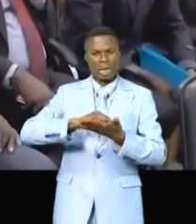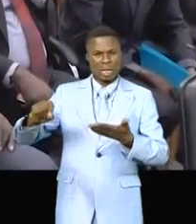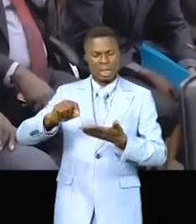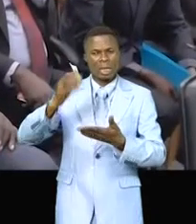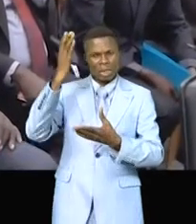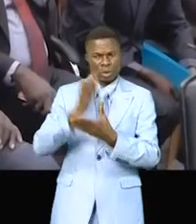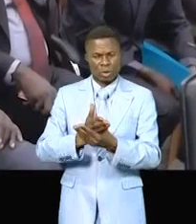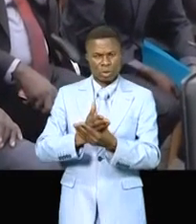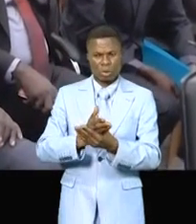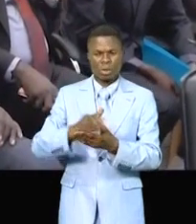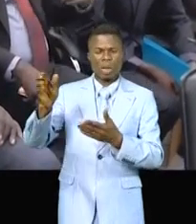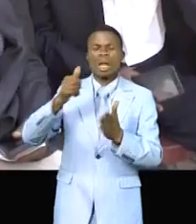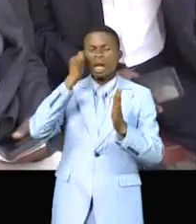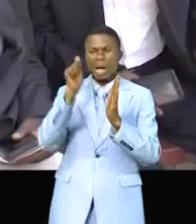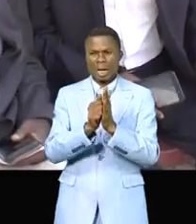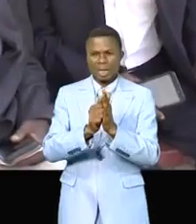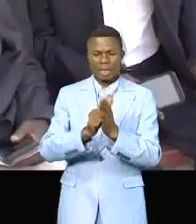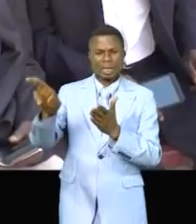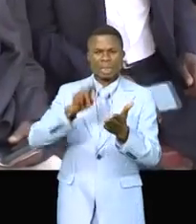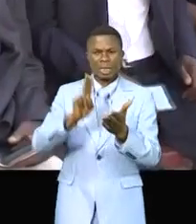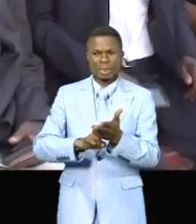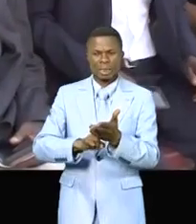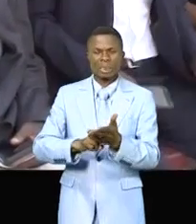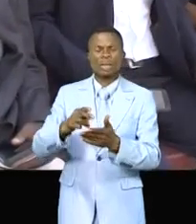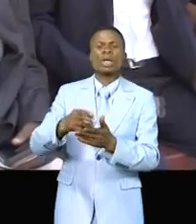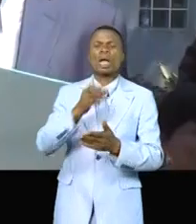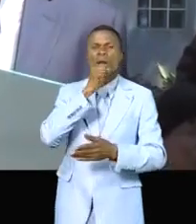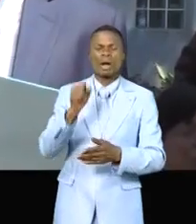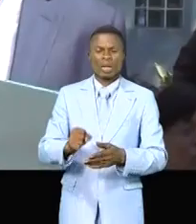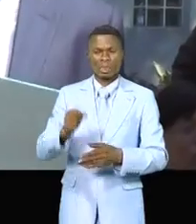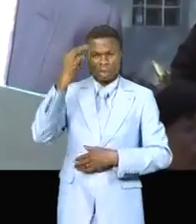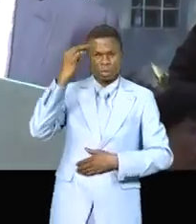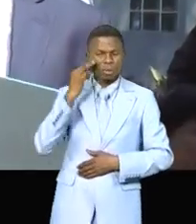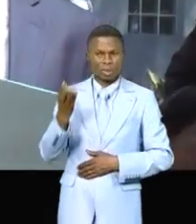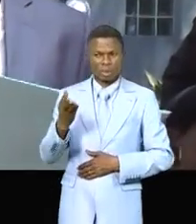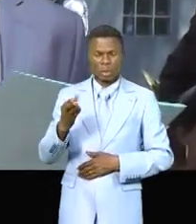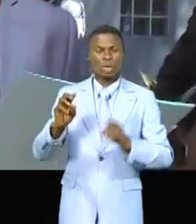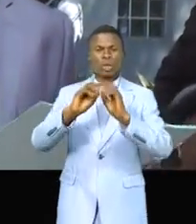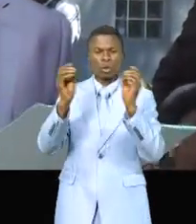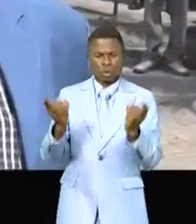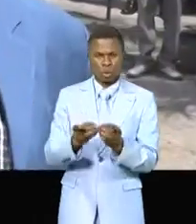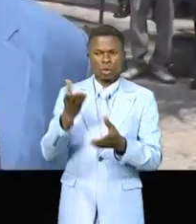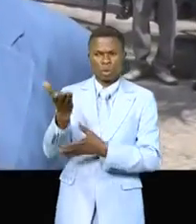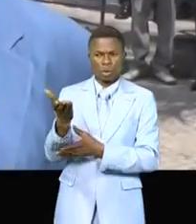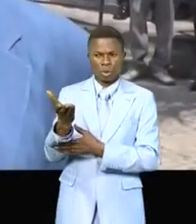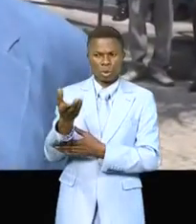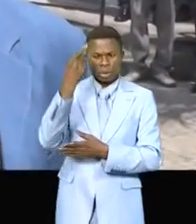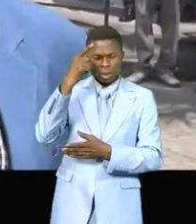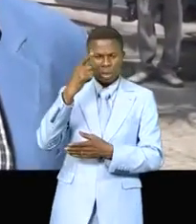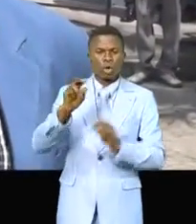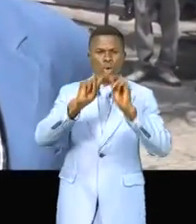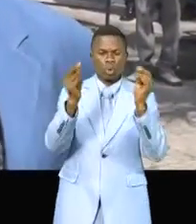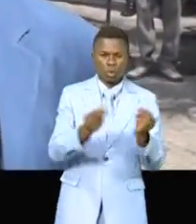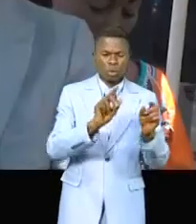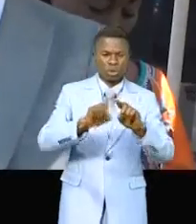son prédécesseur. Cette journée était également une occasion pour la délégation syndicale, pour